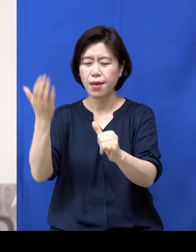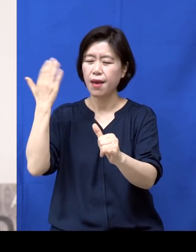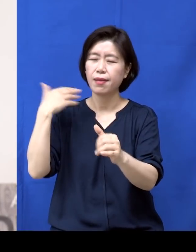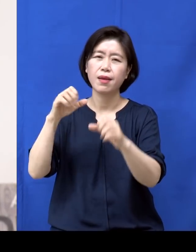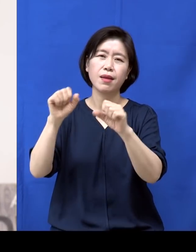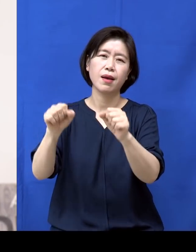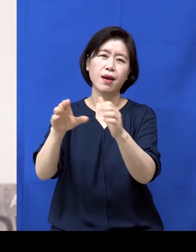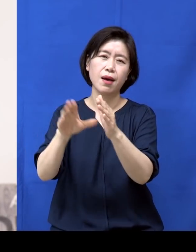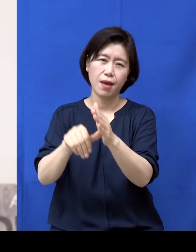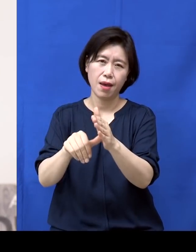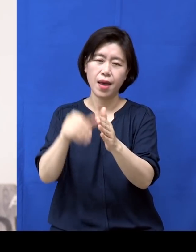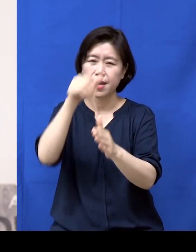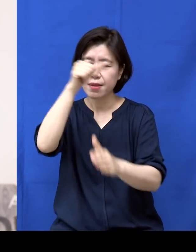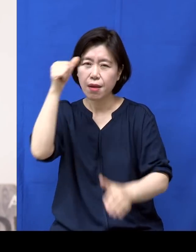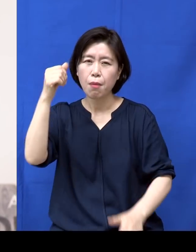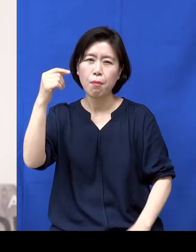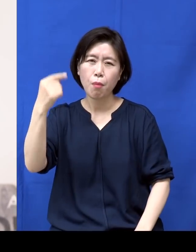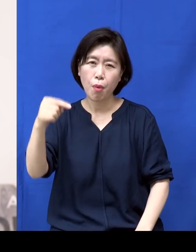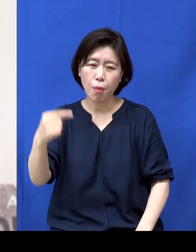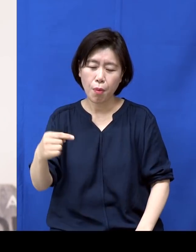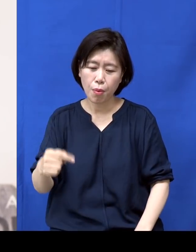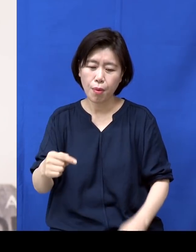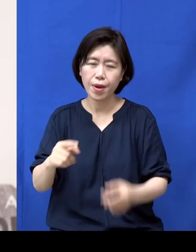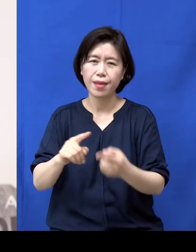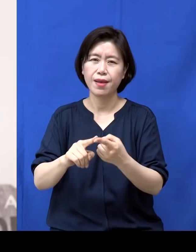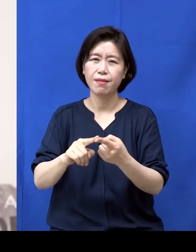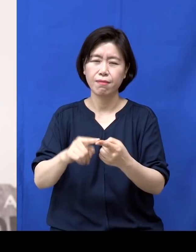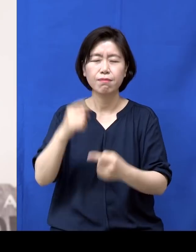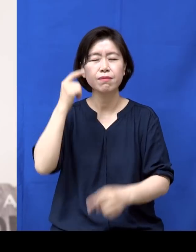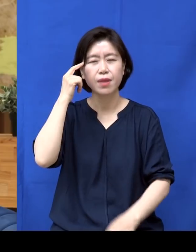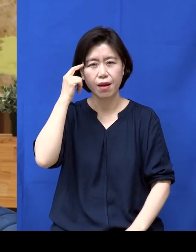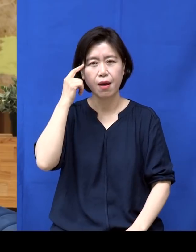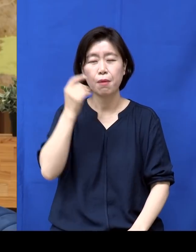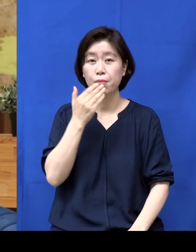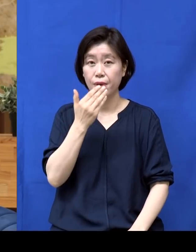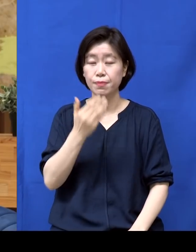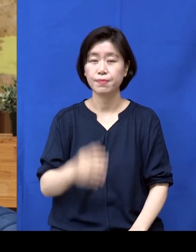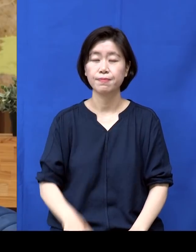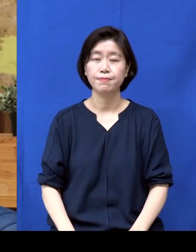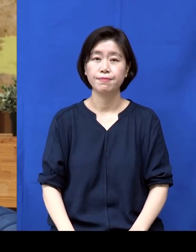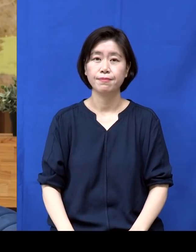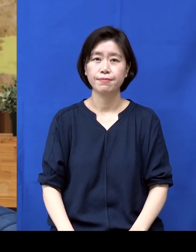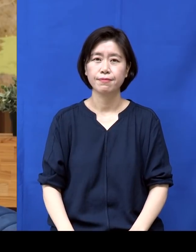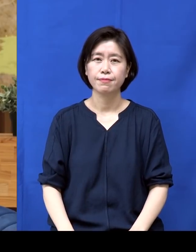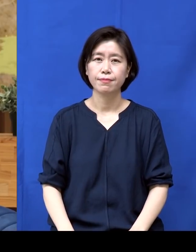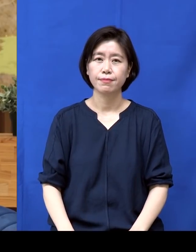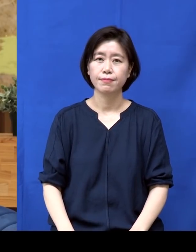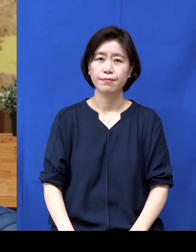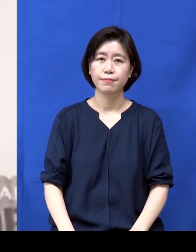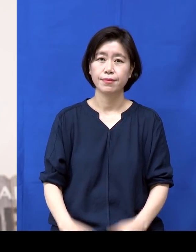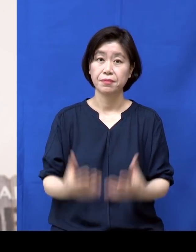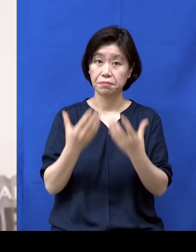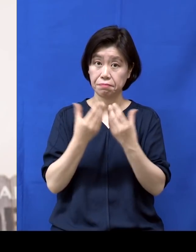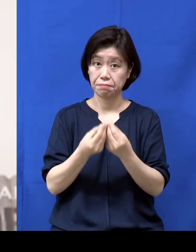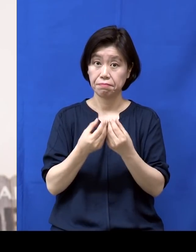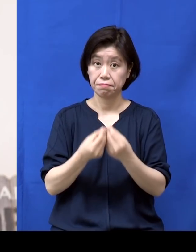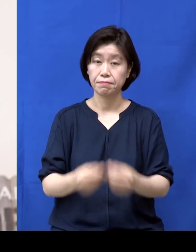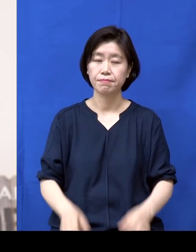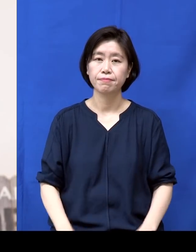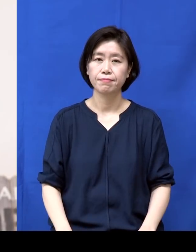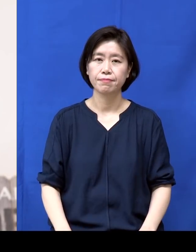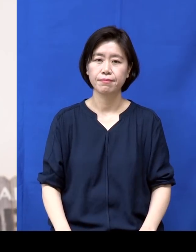하는 과정에 기억에 남는 게 하나 있어요. 안타까운 케이스였는데요. 예. 그 사실은